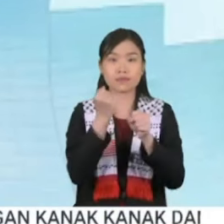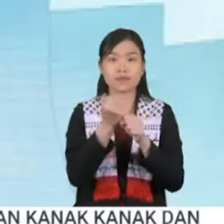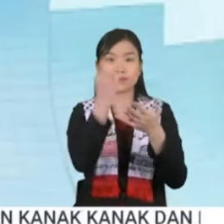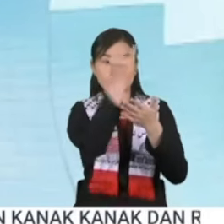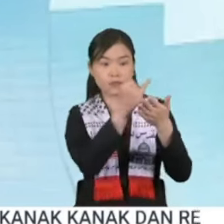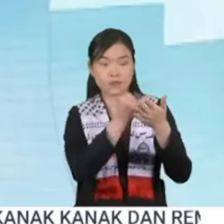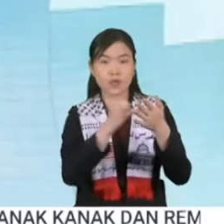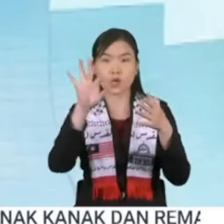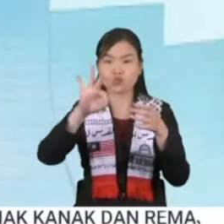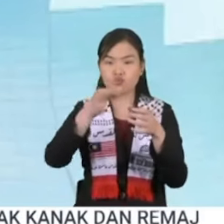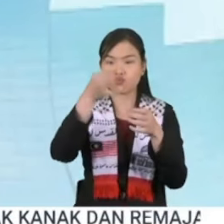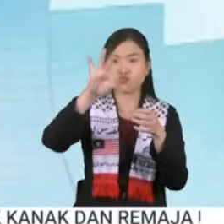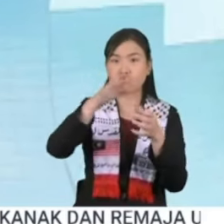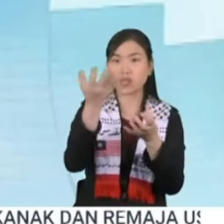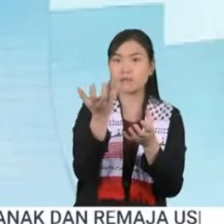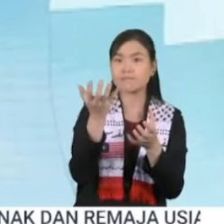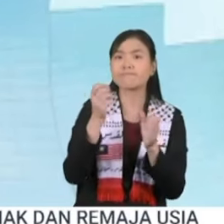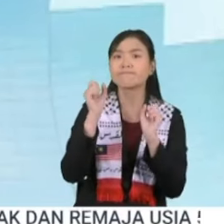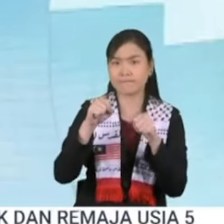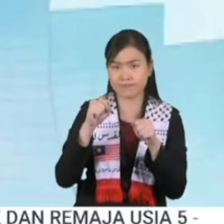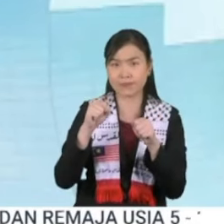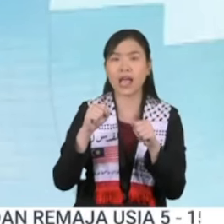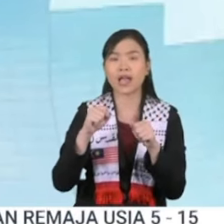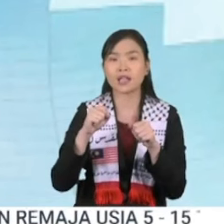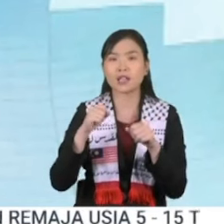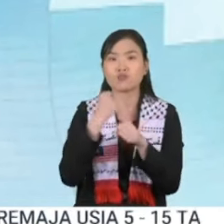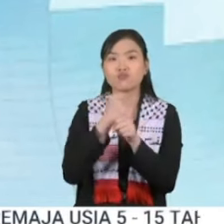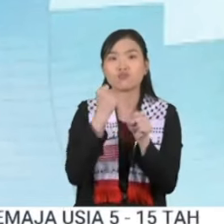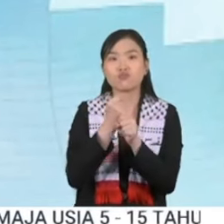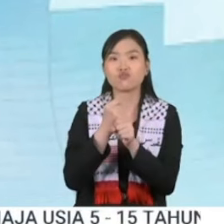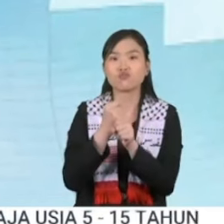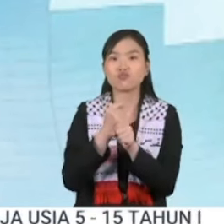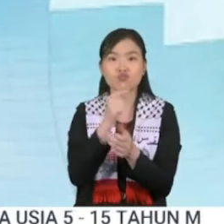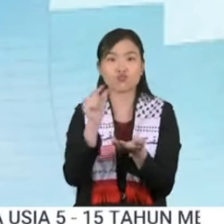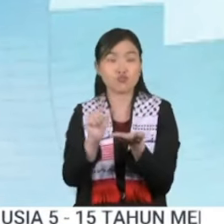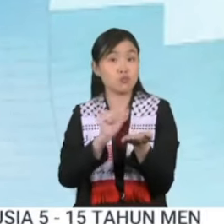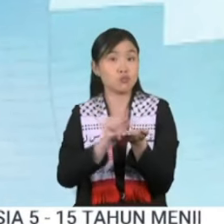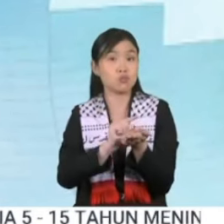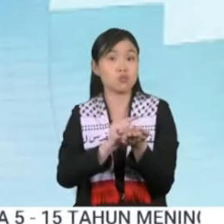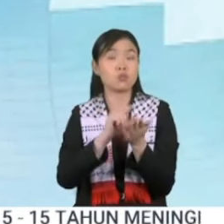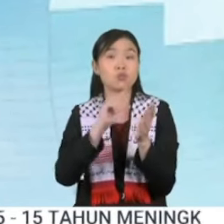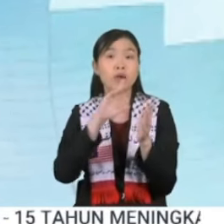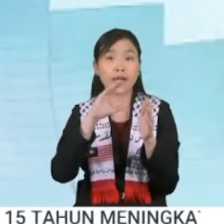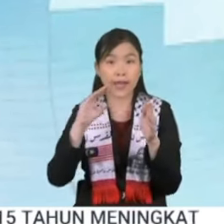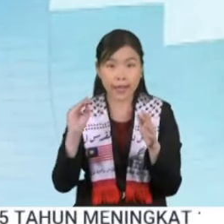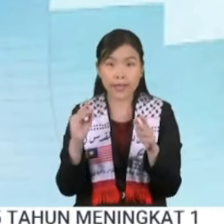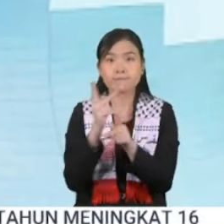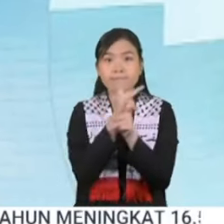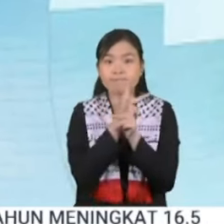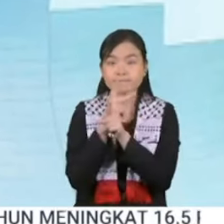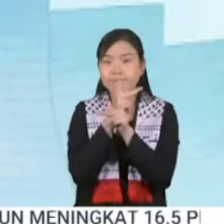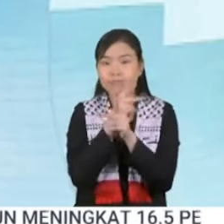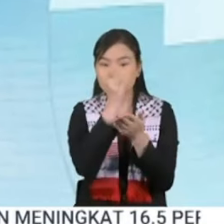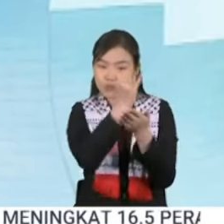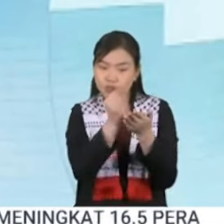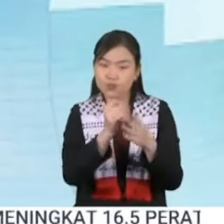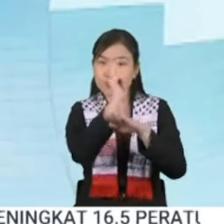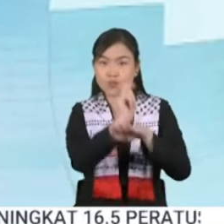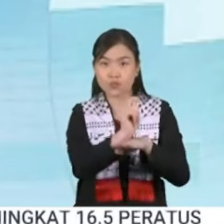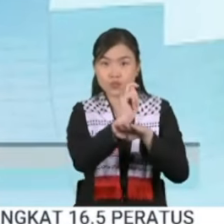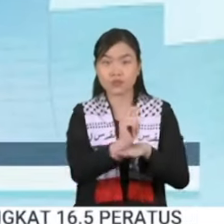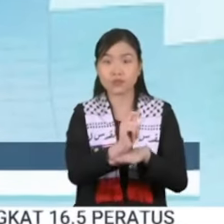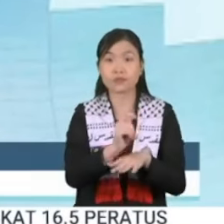Penghasilan seni sulaman goyang mampu menjana pendapatan kepada peserta selain memelihara seni warisan tradisional. Kerana